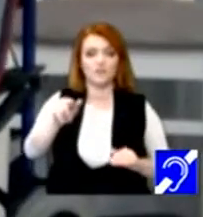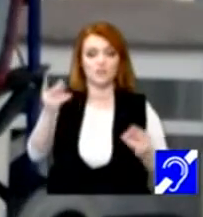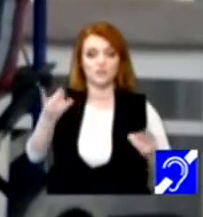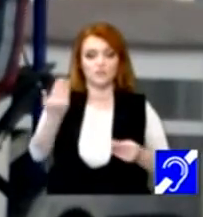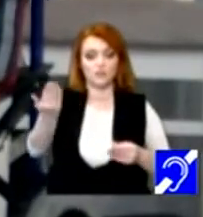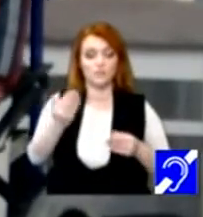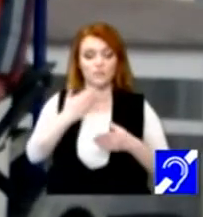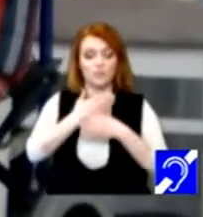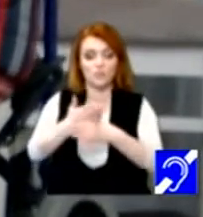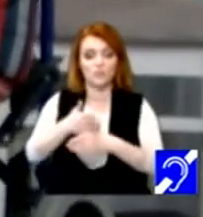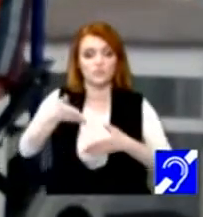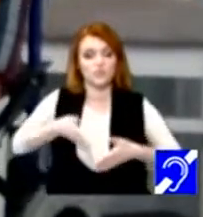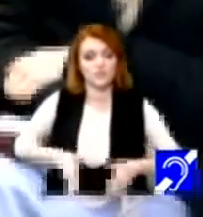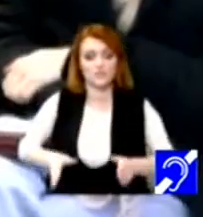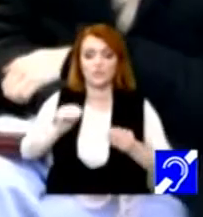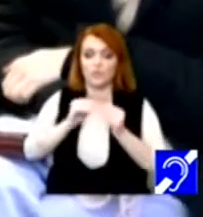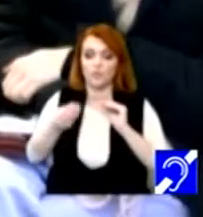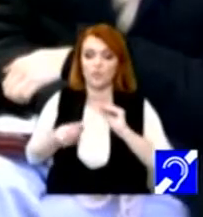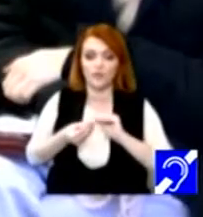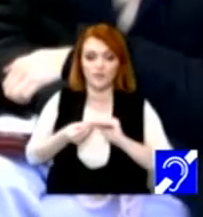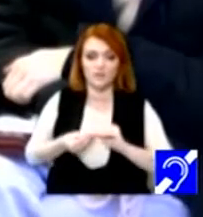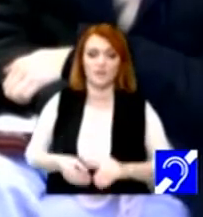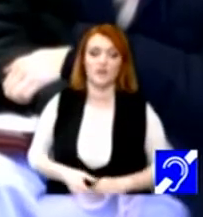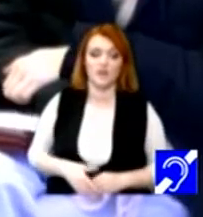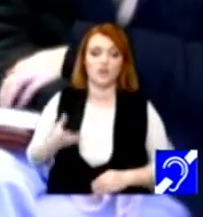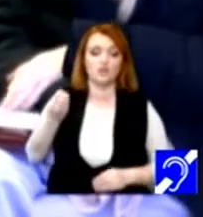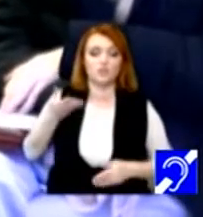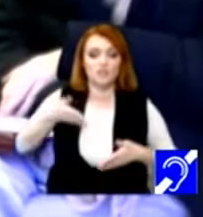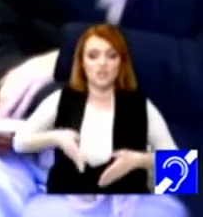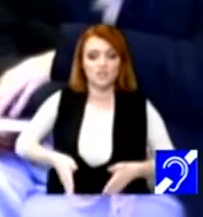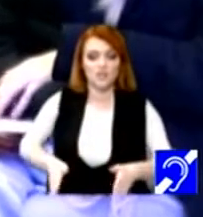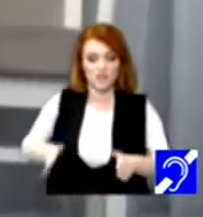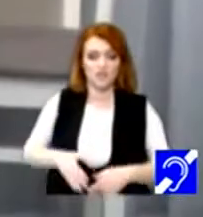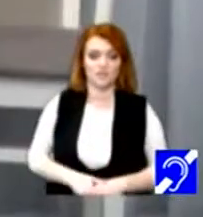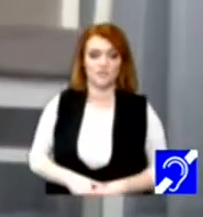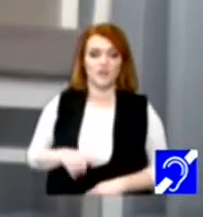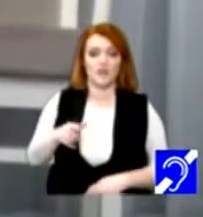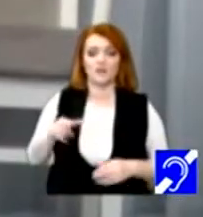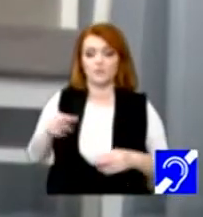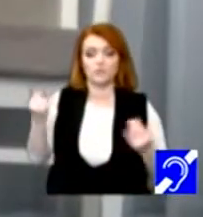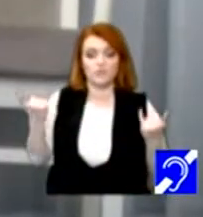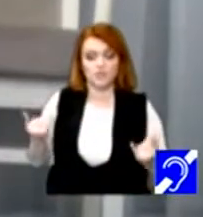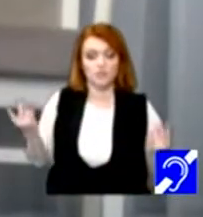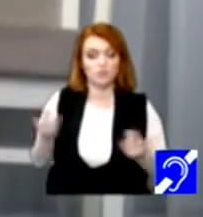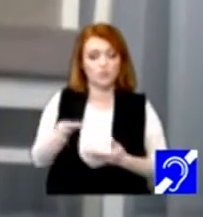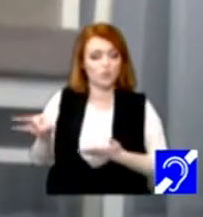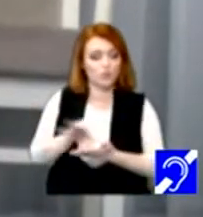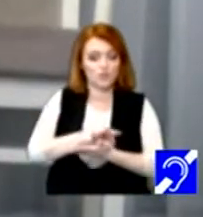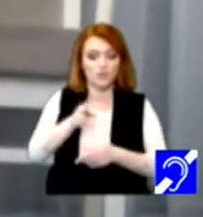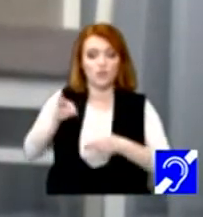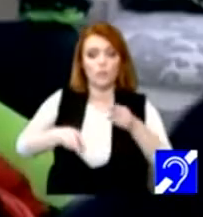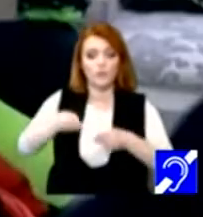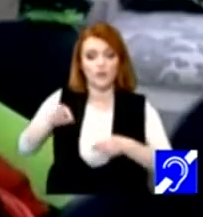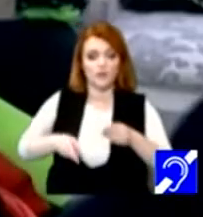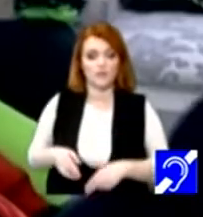grave probleme de sănătate care a afectat vederea încă din primele zile ale vieții, iar acum are nevoie urgent de operație. Nu m-am așteptat la